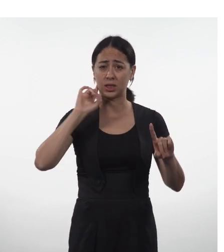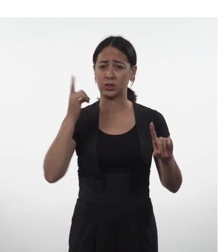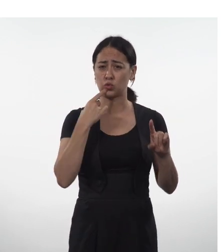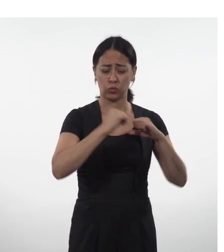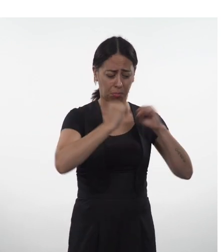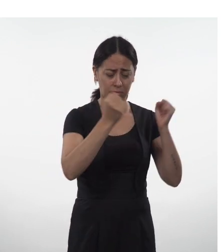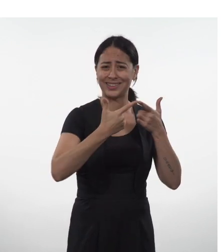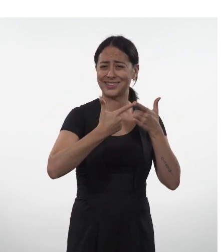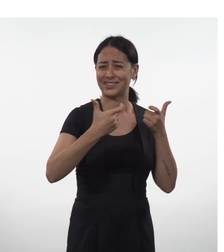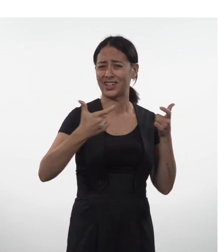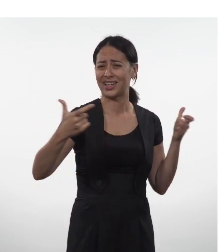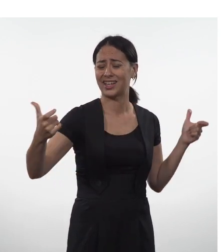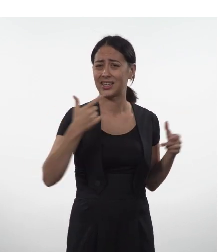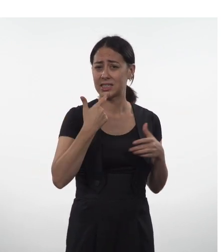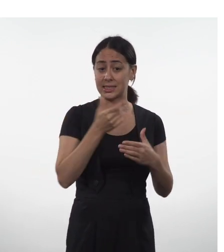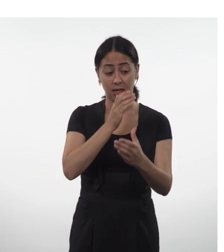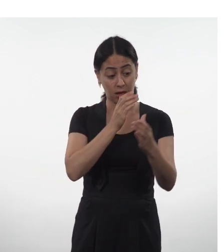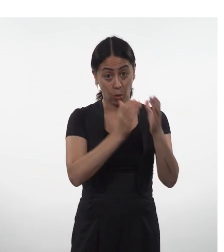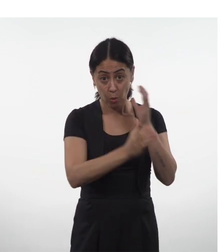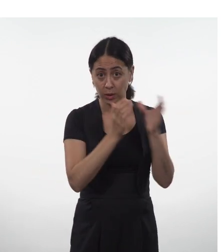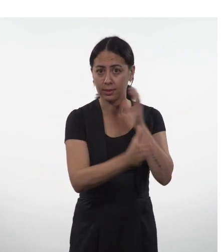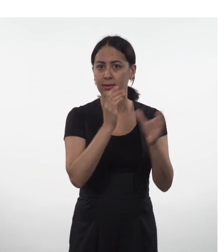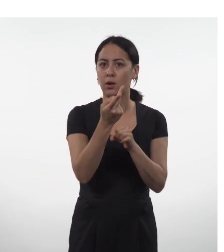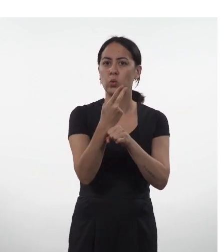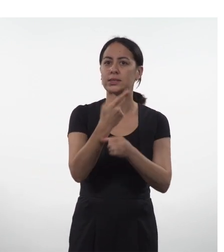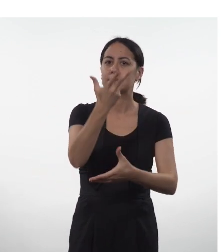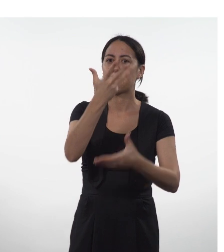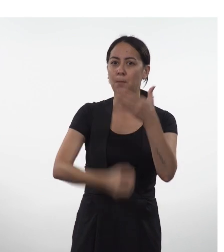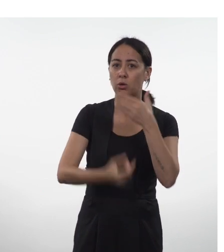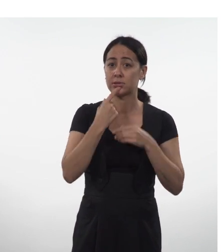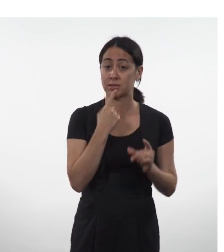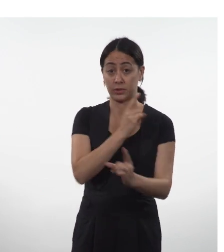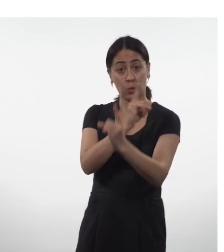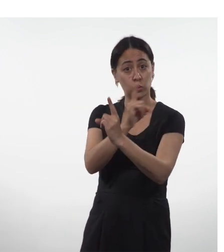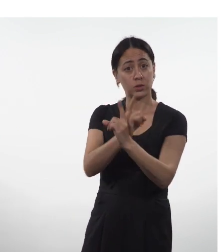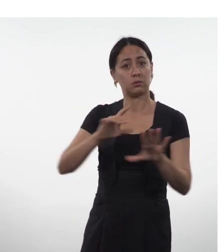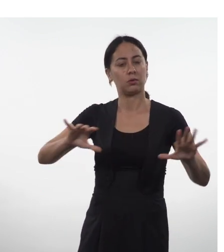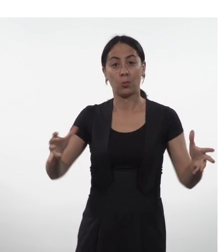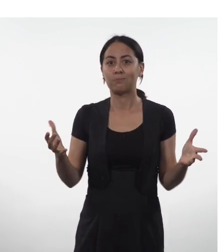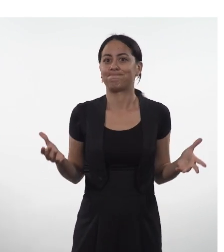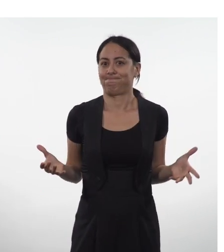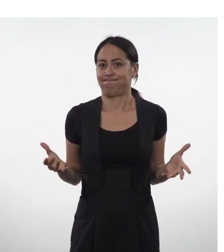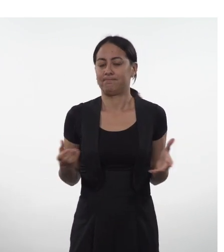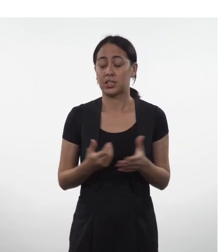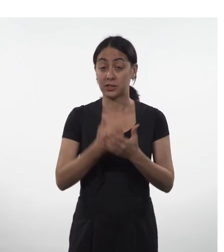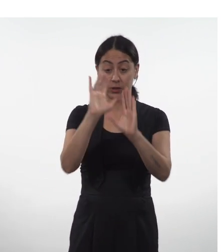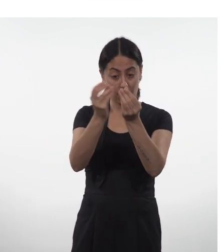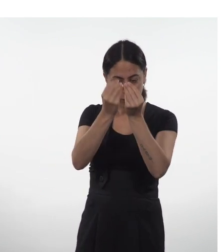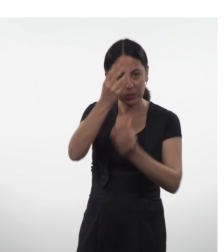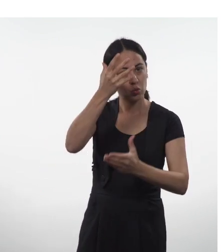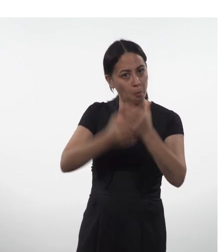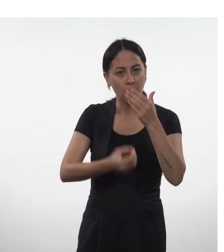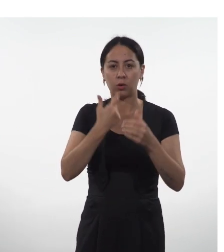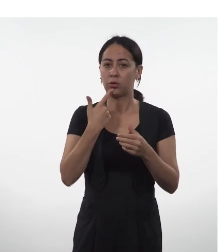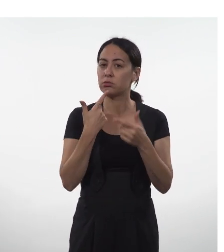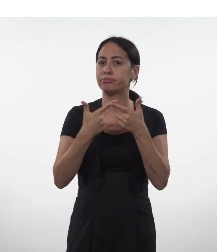d'outils est vraiment palpable pour communiquer et pour mener à bien une consultation. Le manque de formation et de moyens également. Donc 2 chiffres